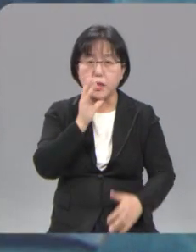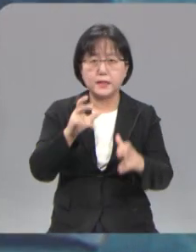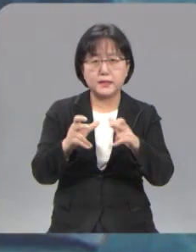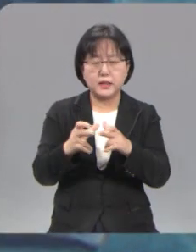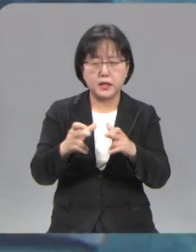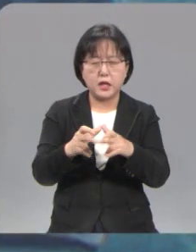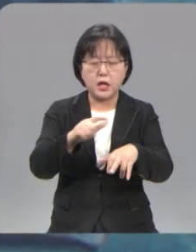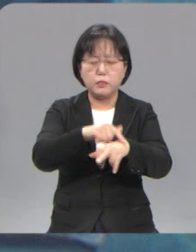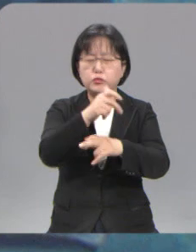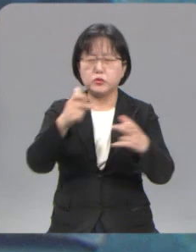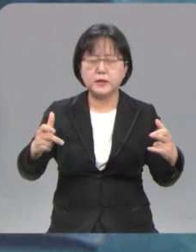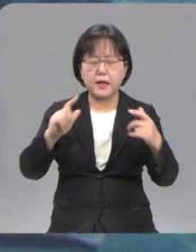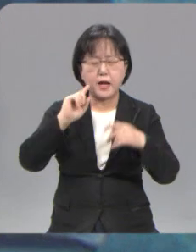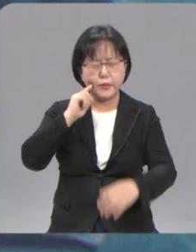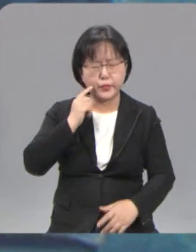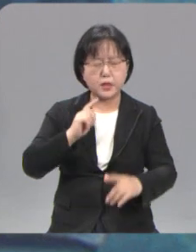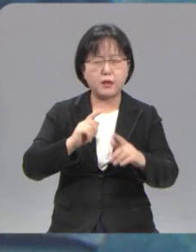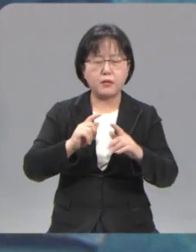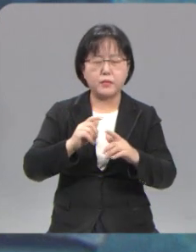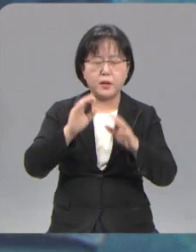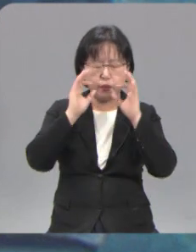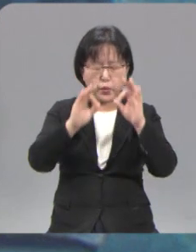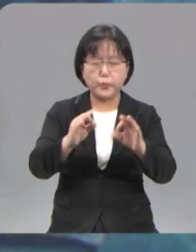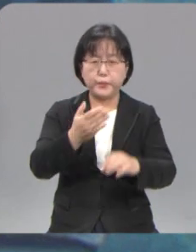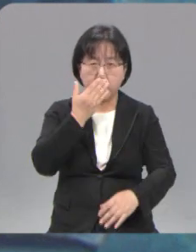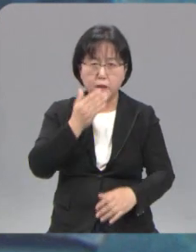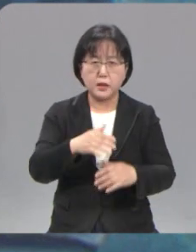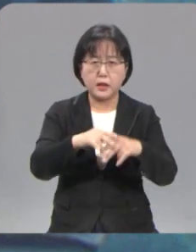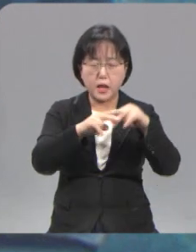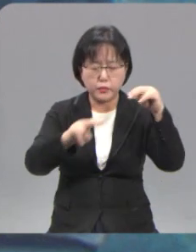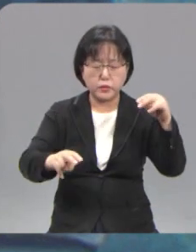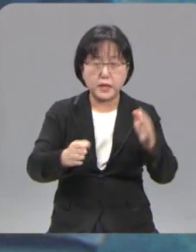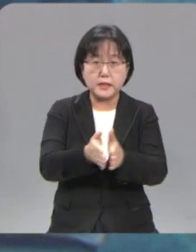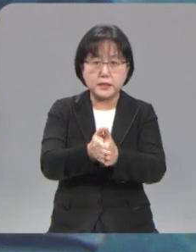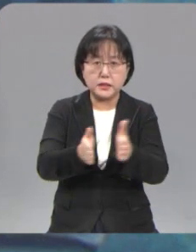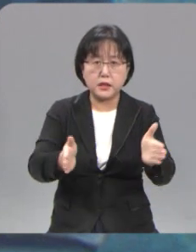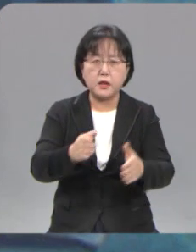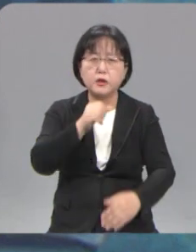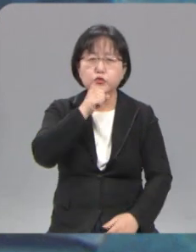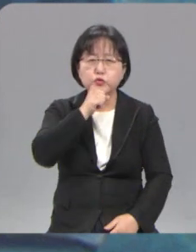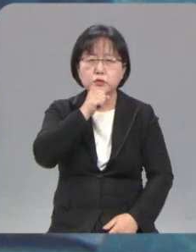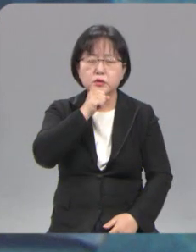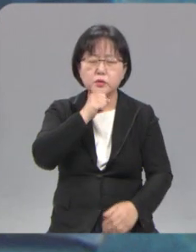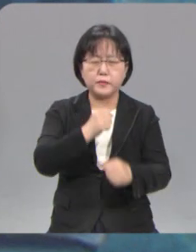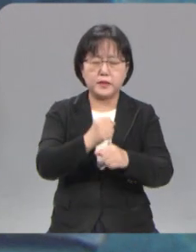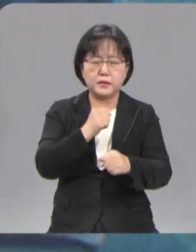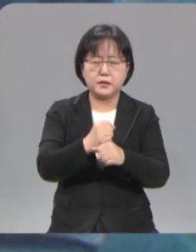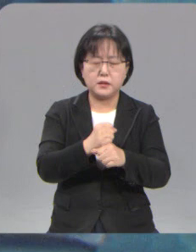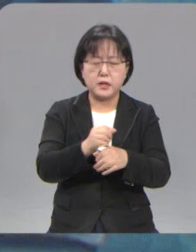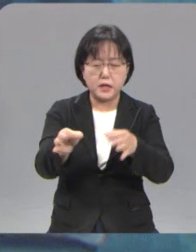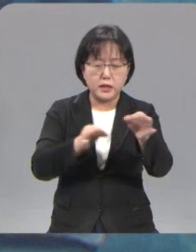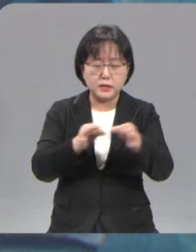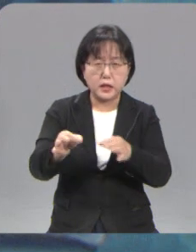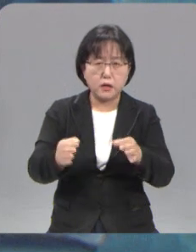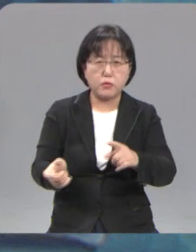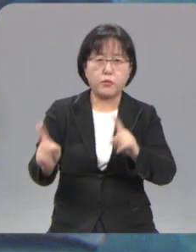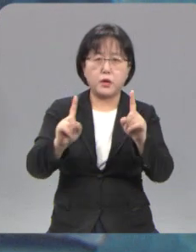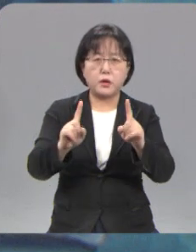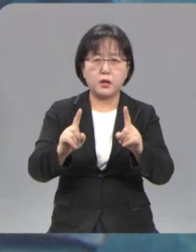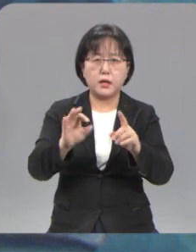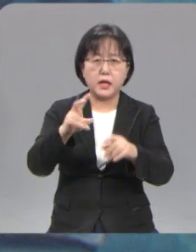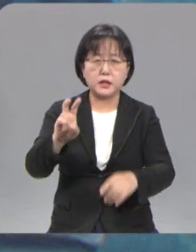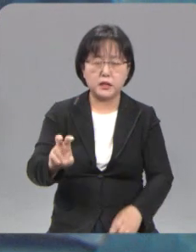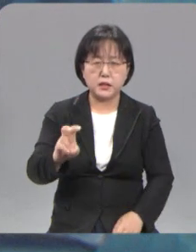장애인도 무등산의 아름다운 경치를 누릴 수 있게 하고 케이블카의 출발 지점을 충장로로 설정하여 상권을 살리고